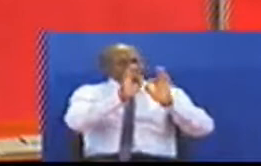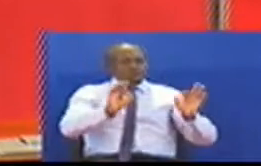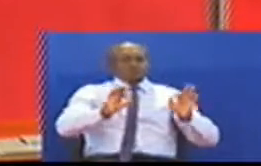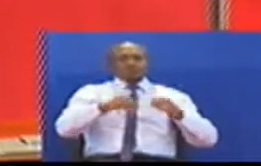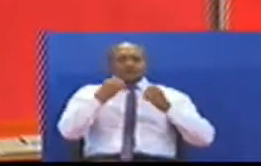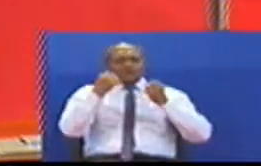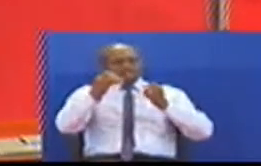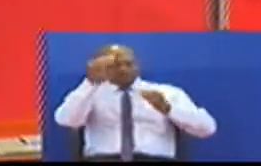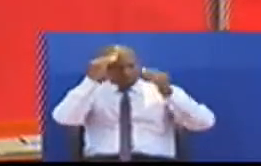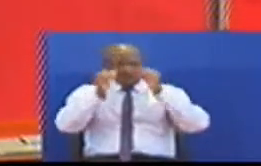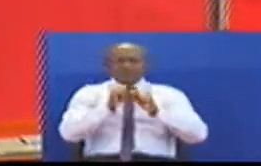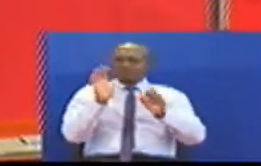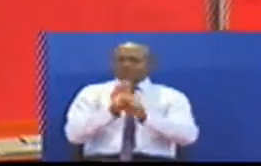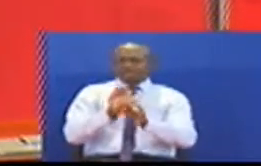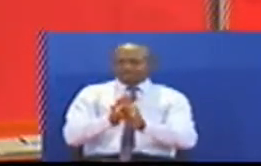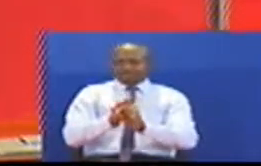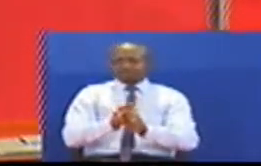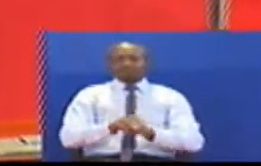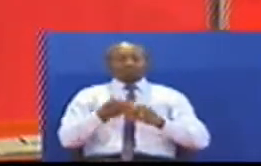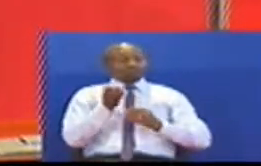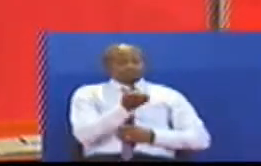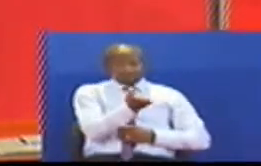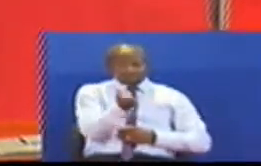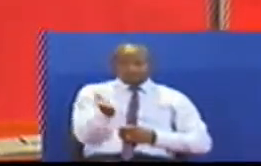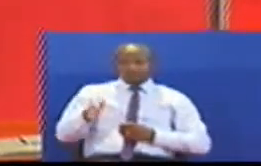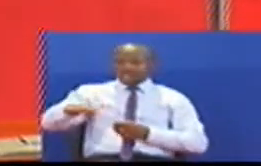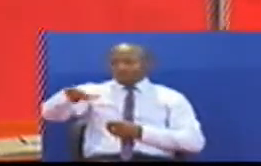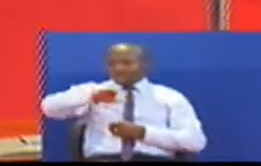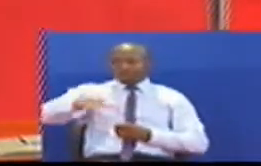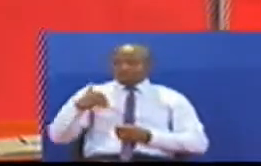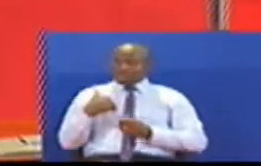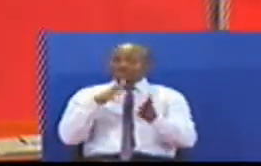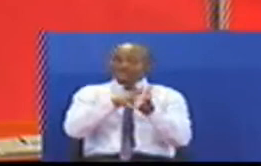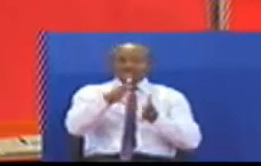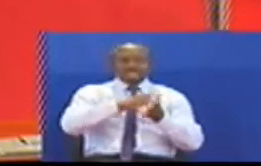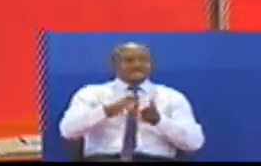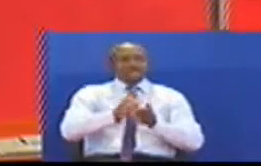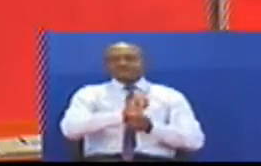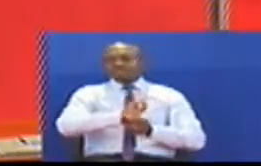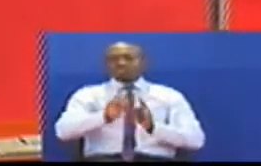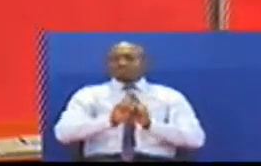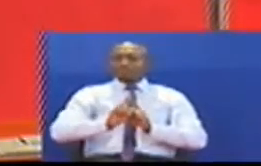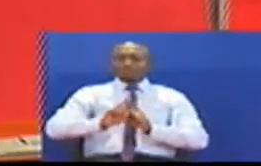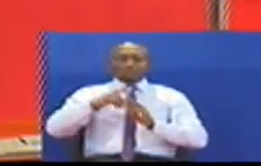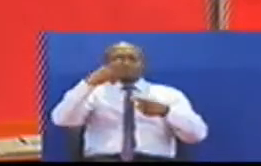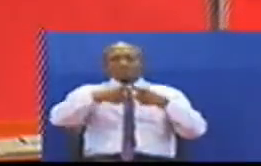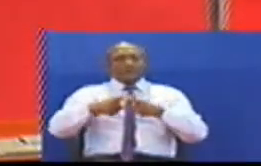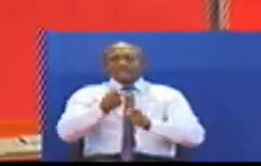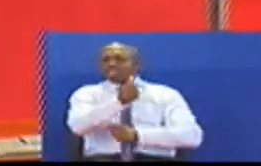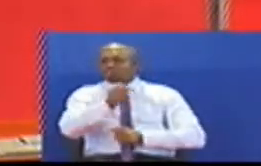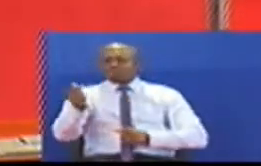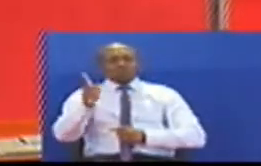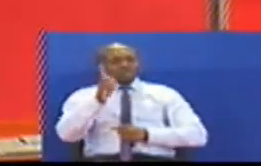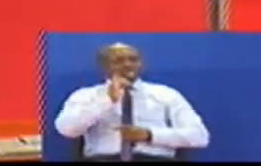ujasiriamali, watajifunza mambo mengi sana. Na hayo maeneo nayo yazungumza hayako mkoa wa Mara peke yake, yako kila